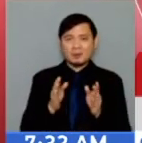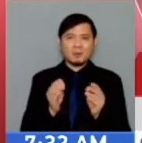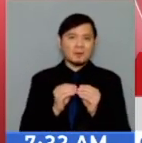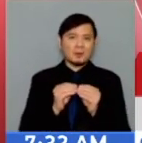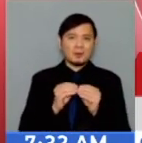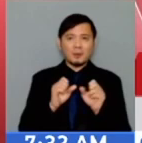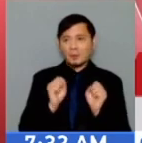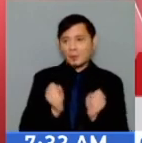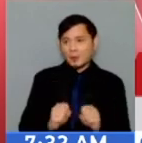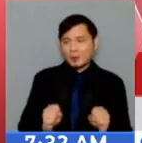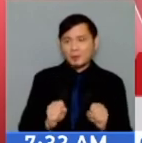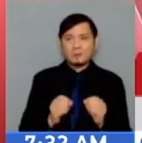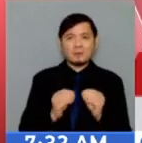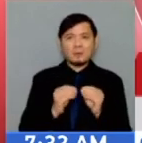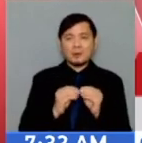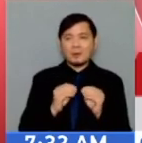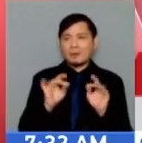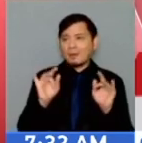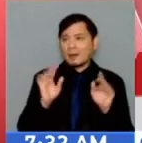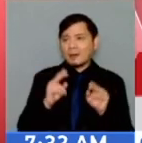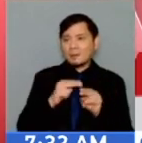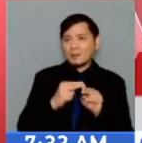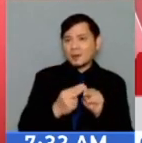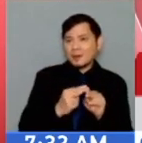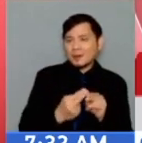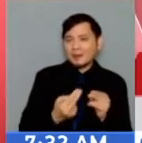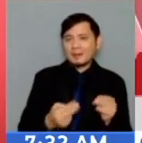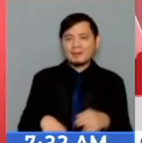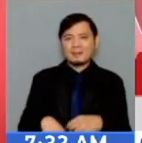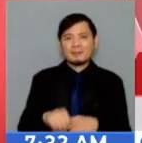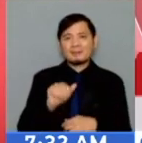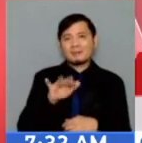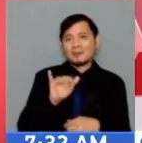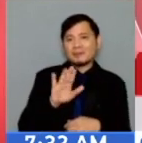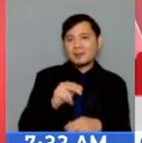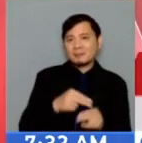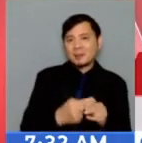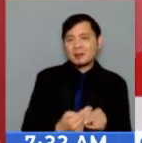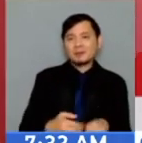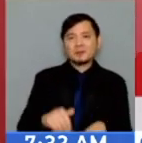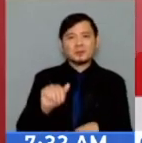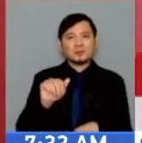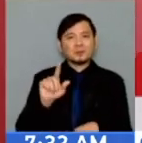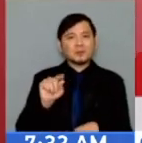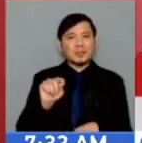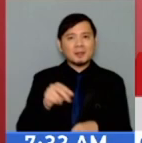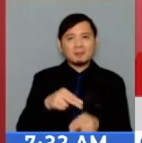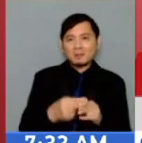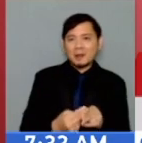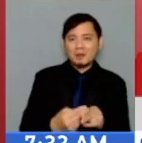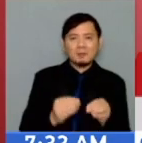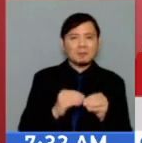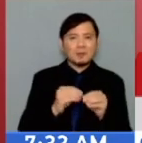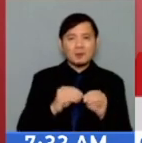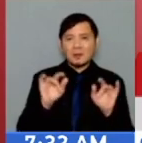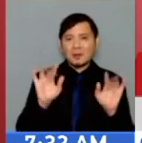timbang namin by 15-20 pounds. Nung gumawa kami ng pelikula in